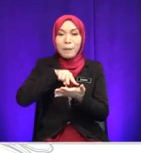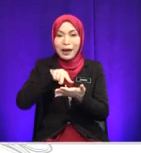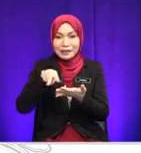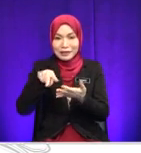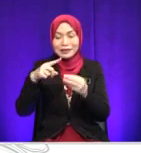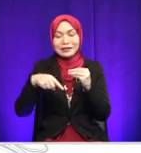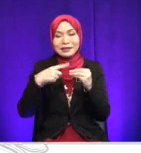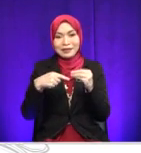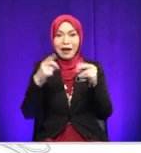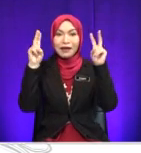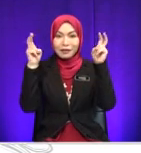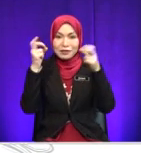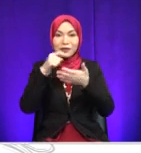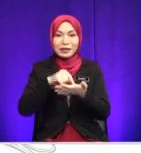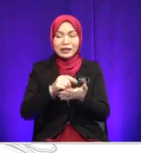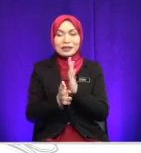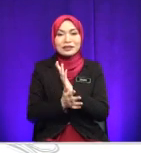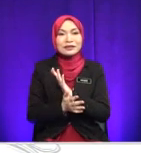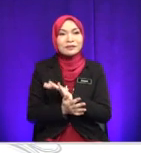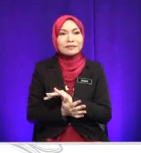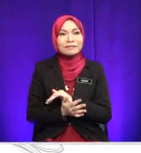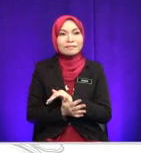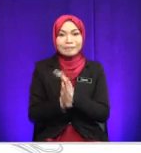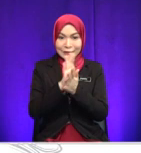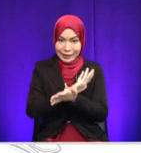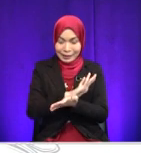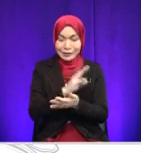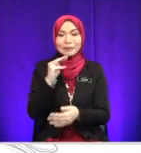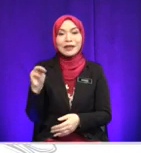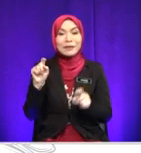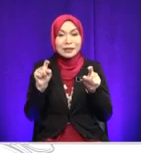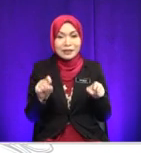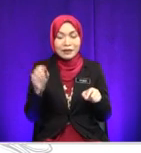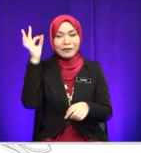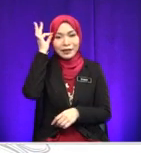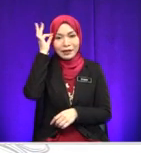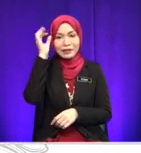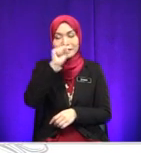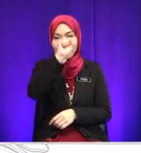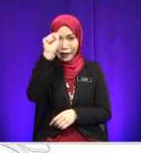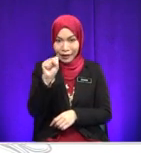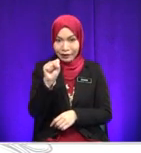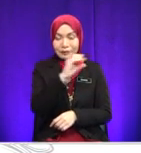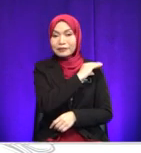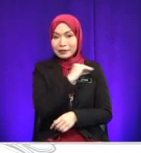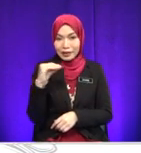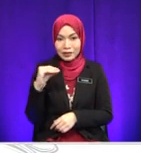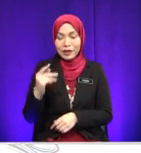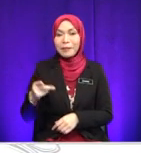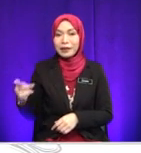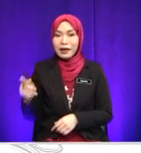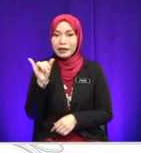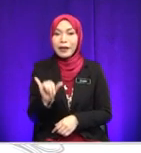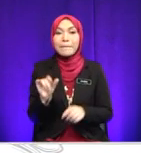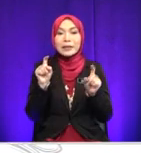Kemudian apabila mereka sudah membaca, maka mereka kena fikirkan soalan perkara yang hendak